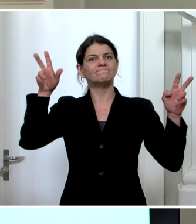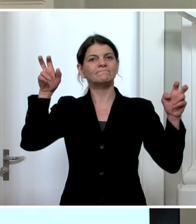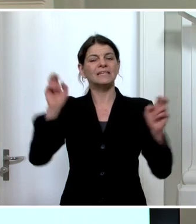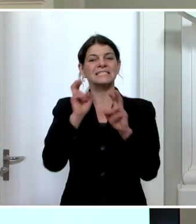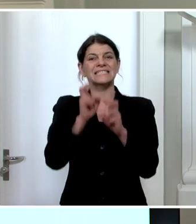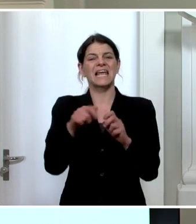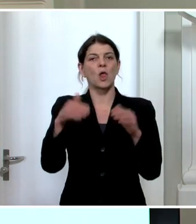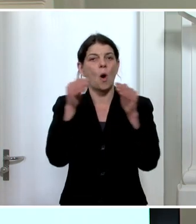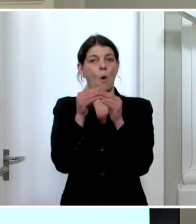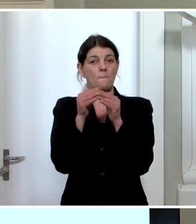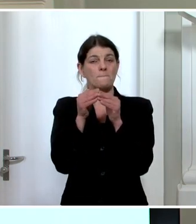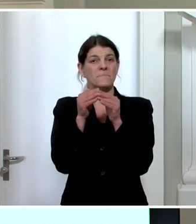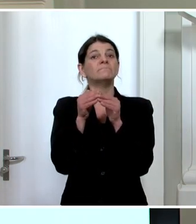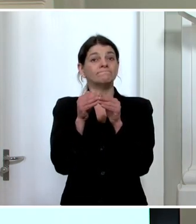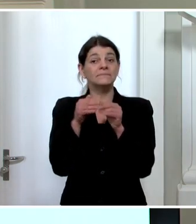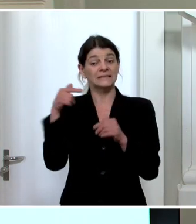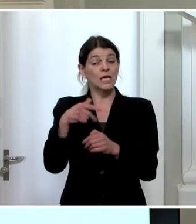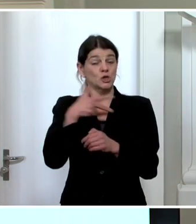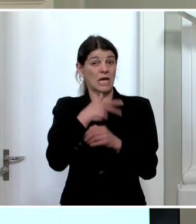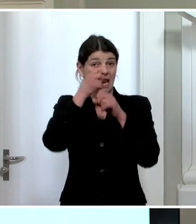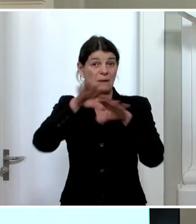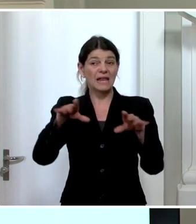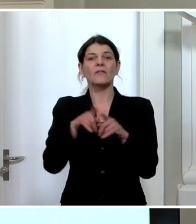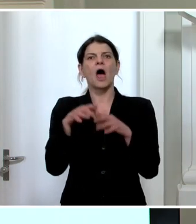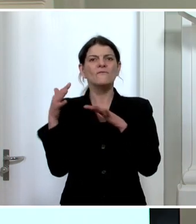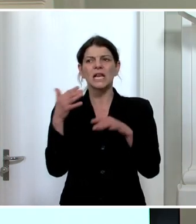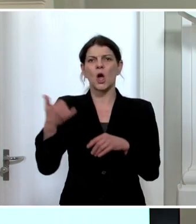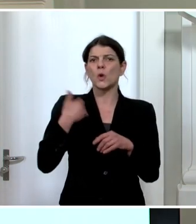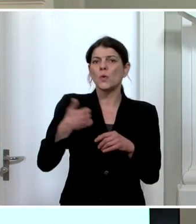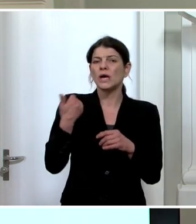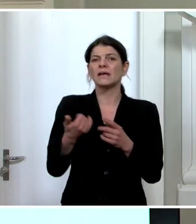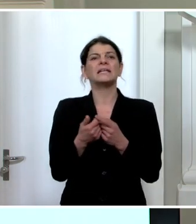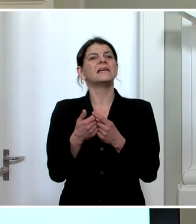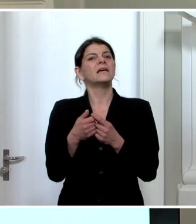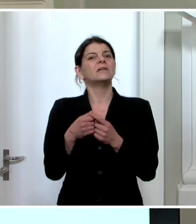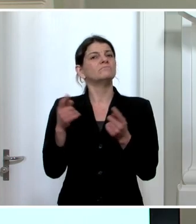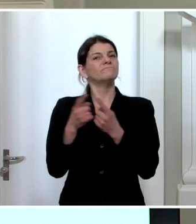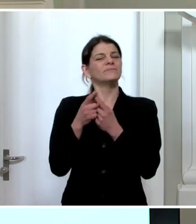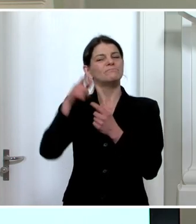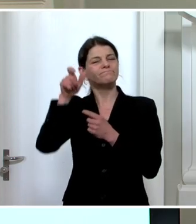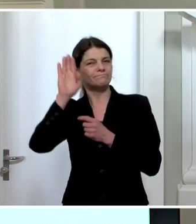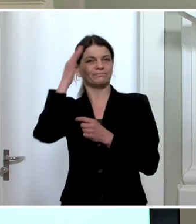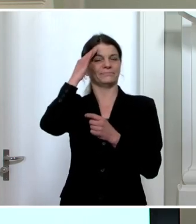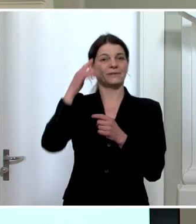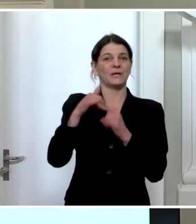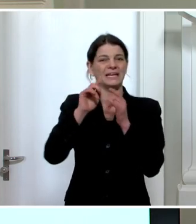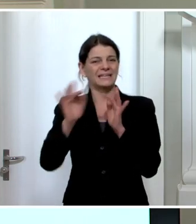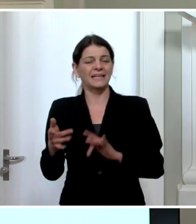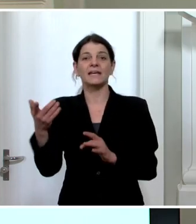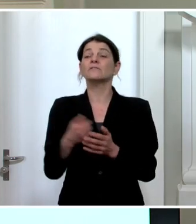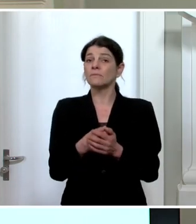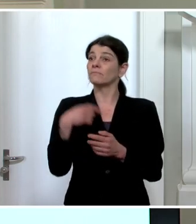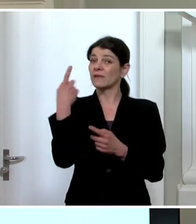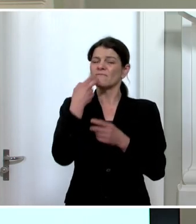werden über soziale Medien und auch unterstützt von vielen Jugendlichen und Influencern die Botschaften, zu Hause zu bleiben,